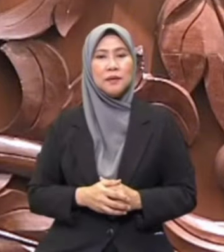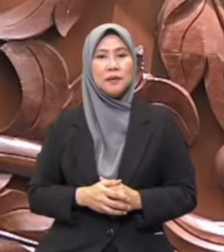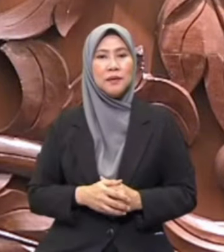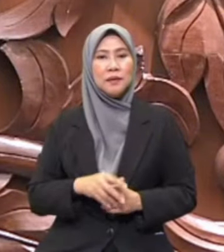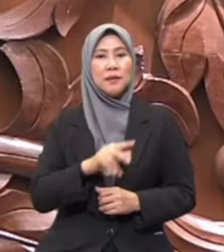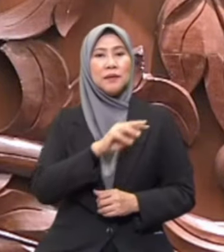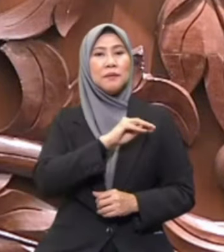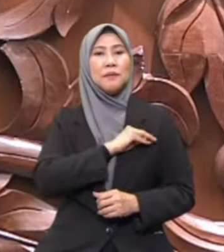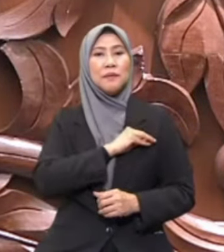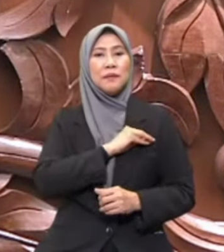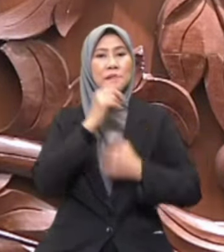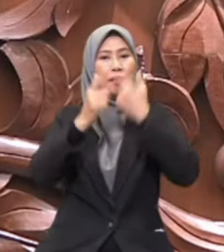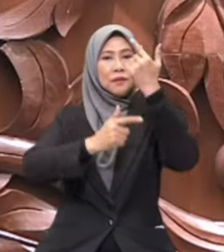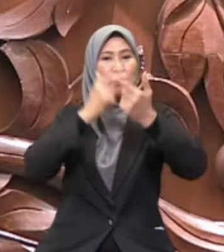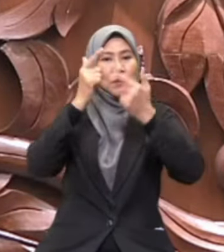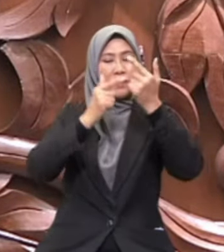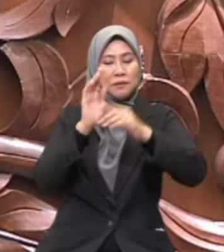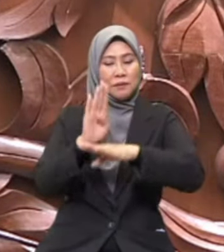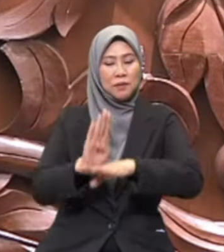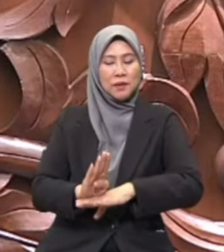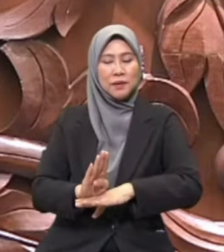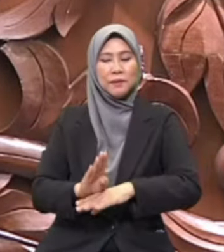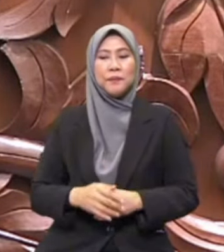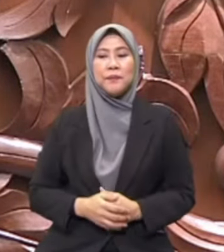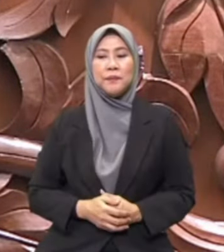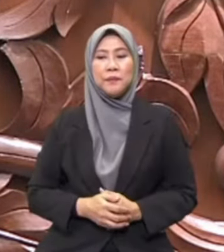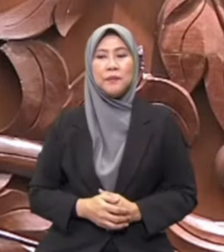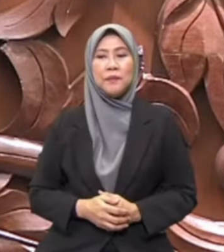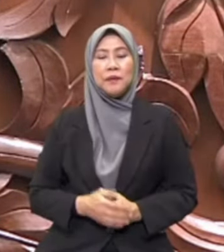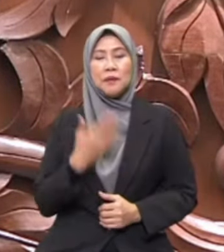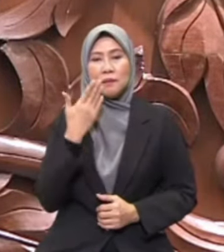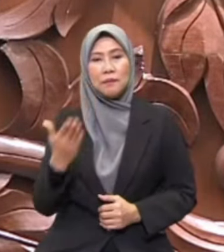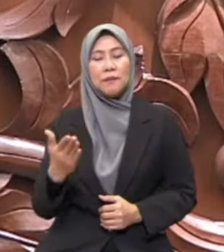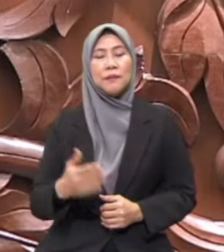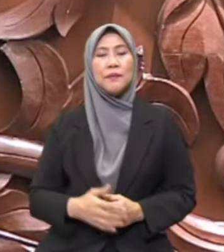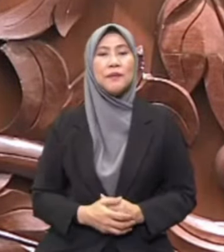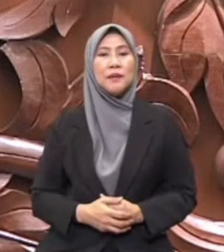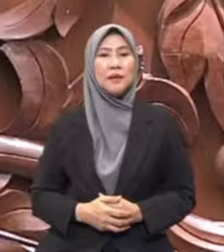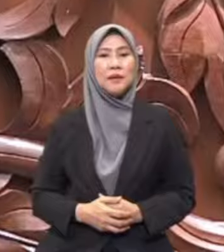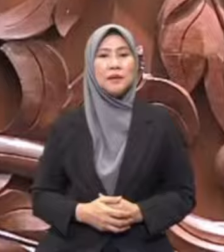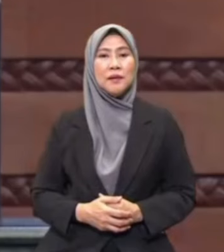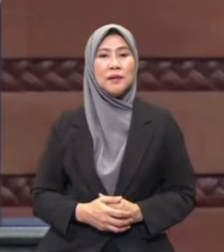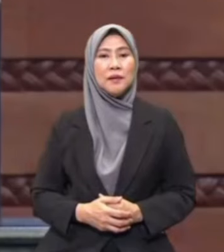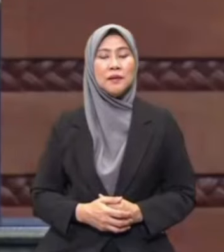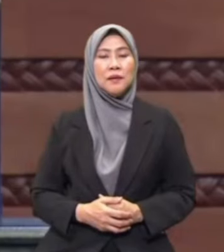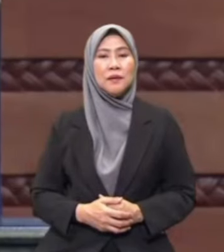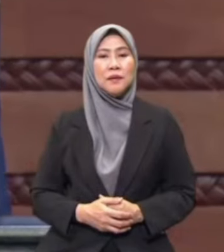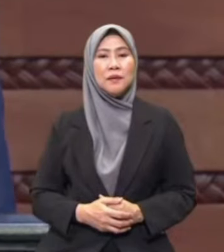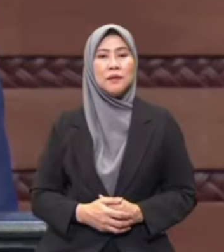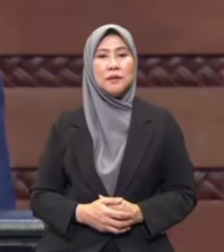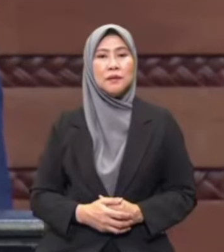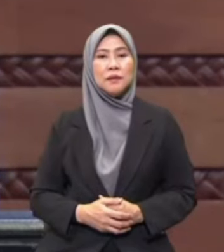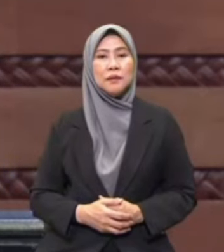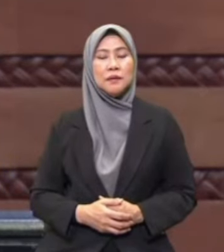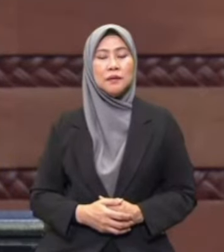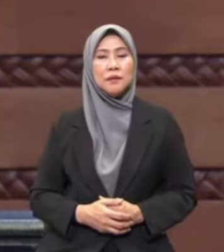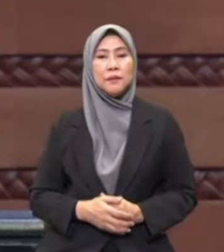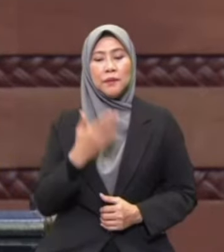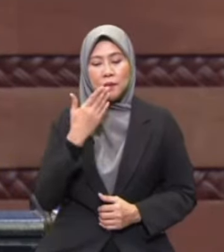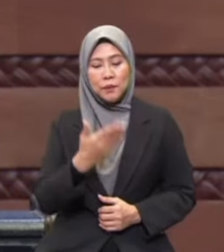dan budaya Terima kasih Tuan yang dipertua Terima kasih